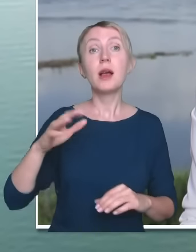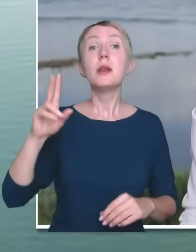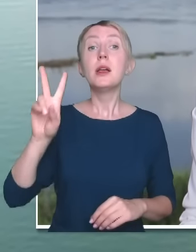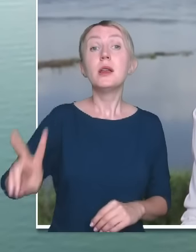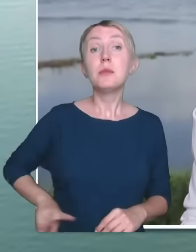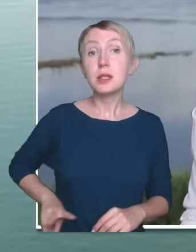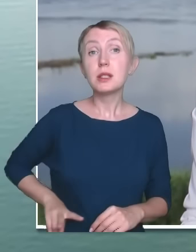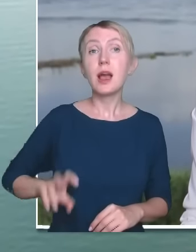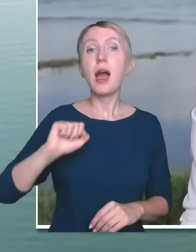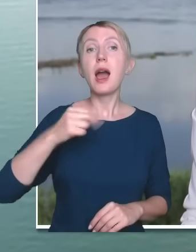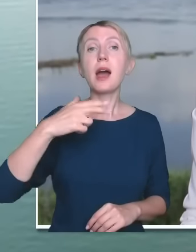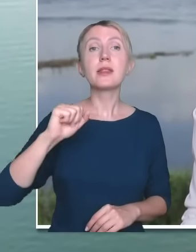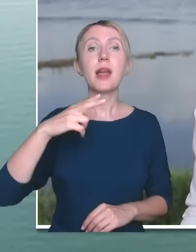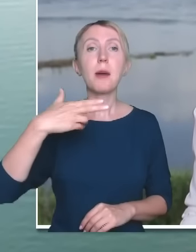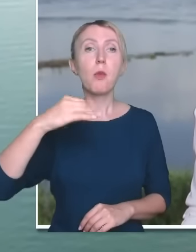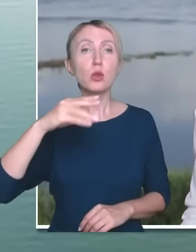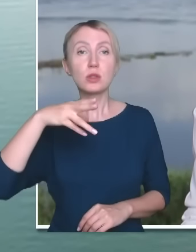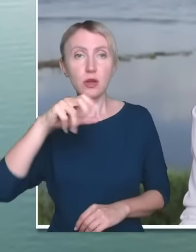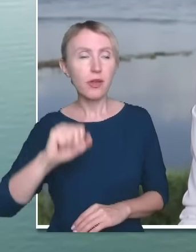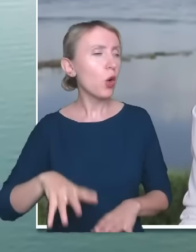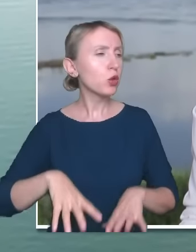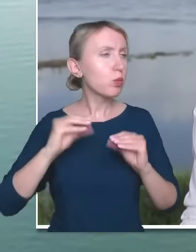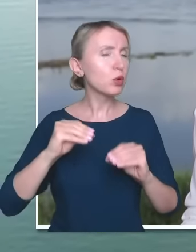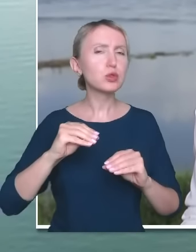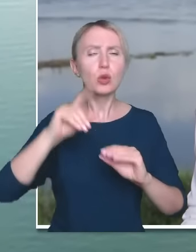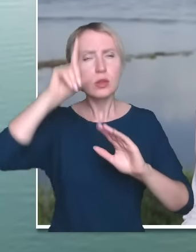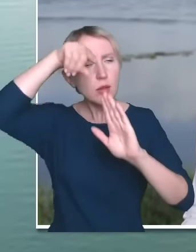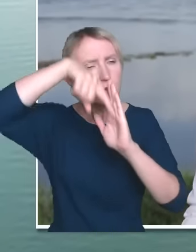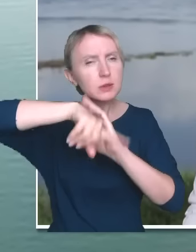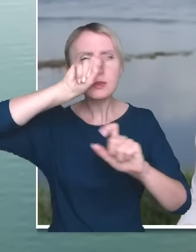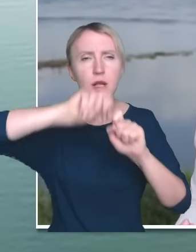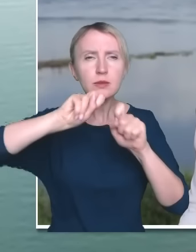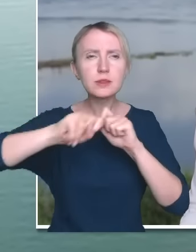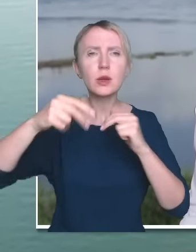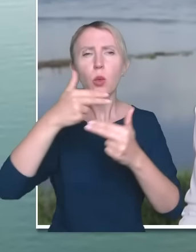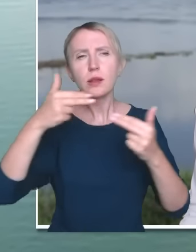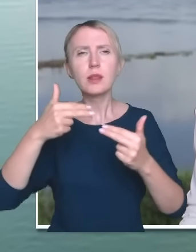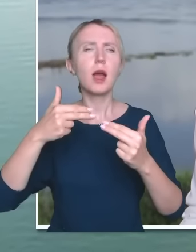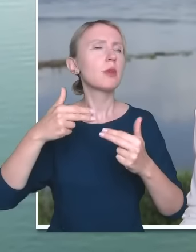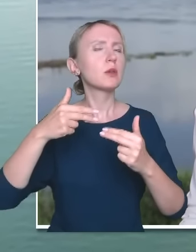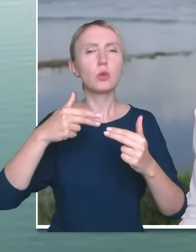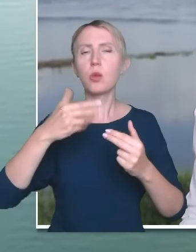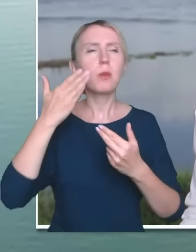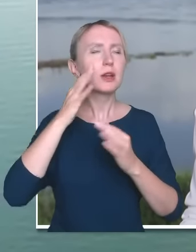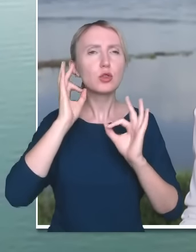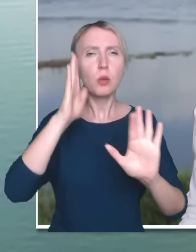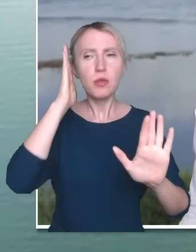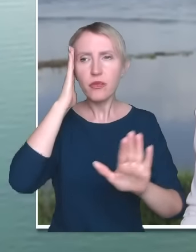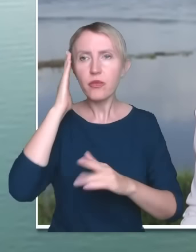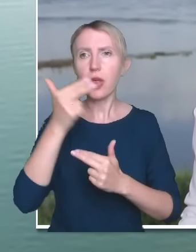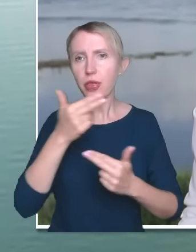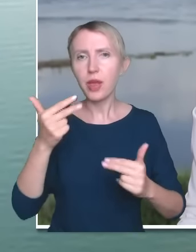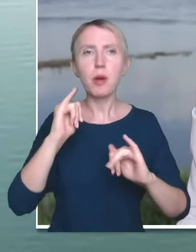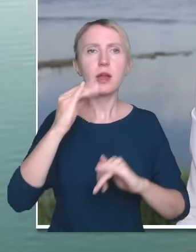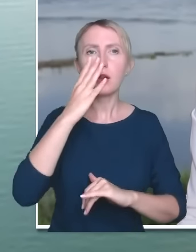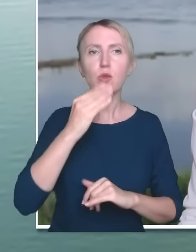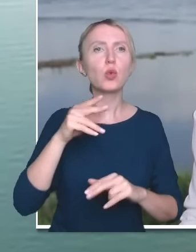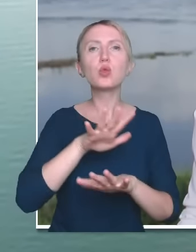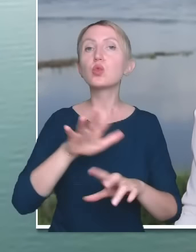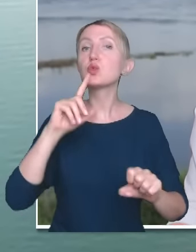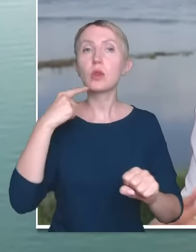była od samego początku do samej głębi zaangażowana w ten proces. Ona była bardzo dobrze zorientowana w tym, co się dzieje i wiele decyzji